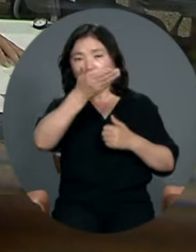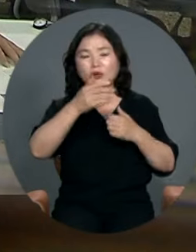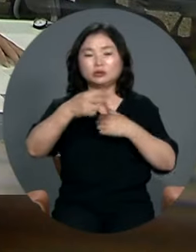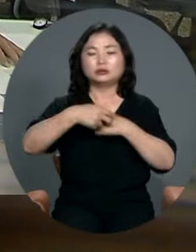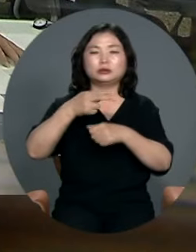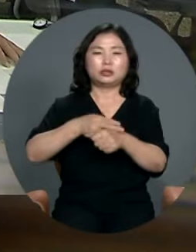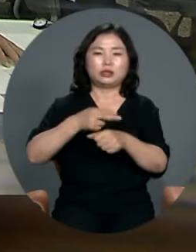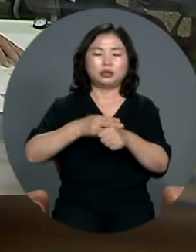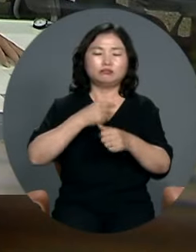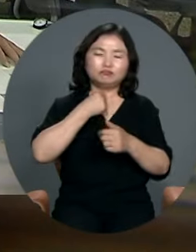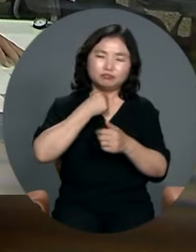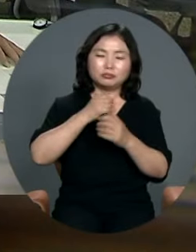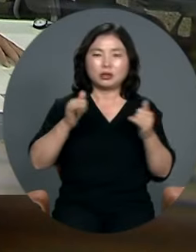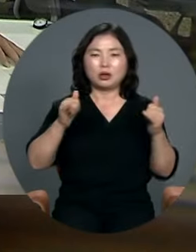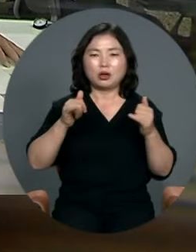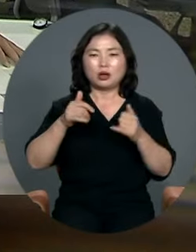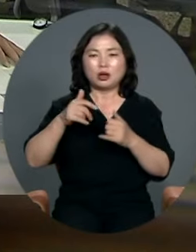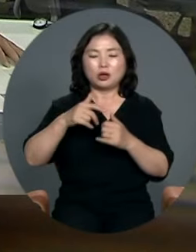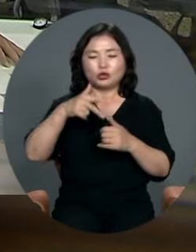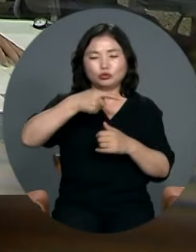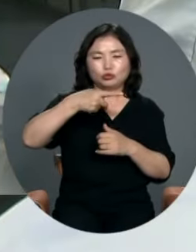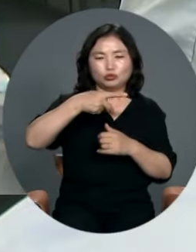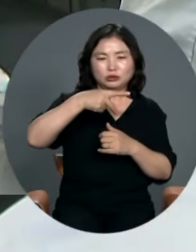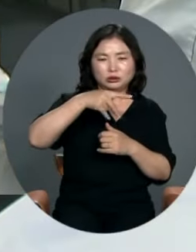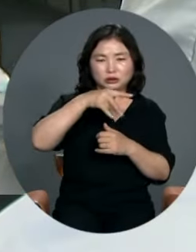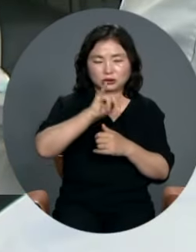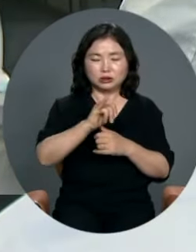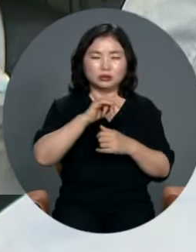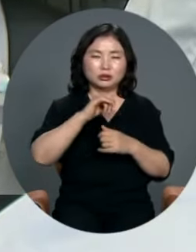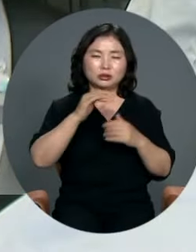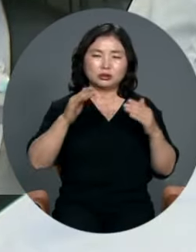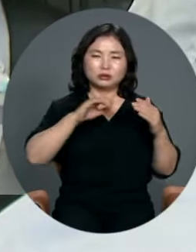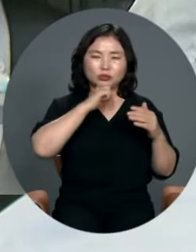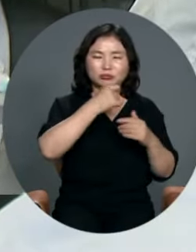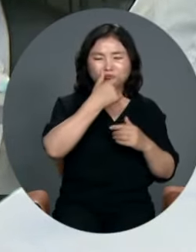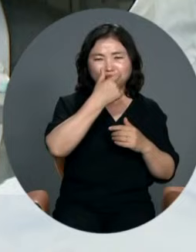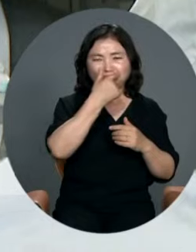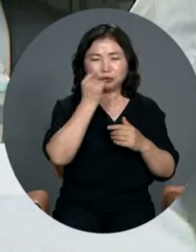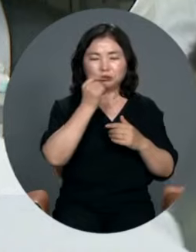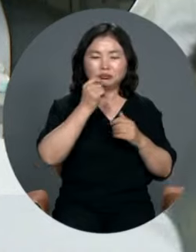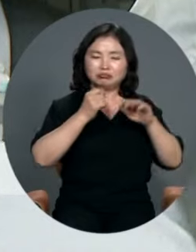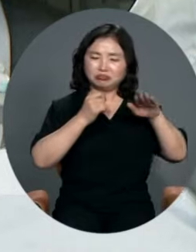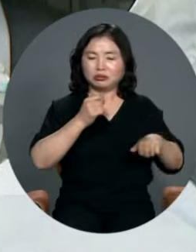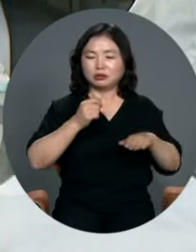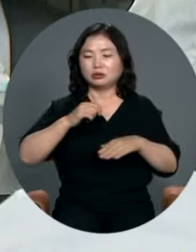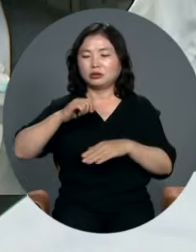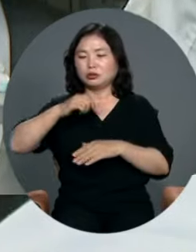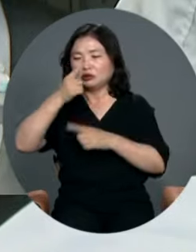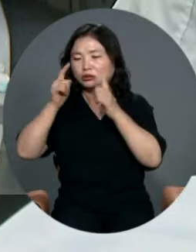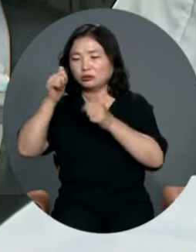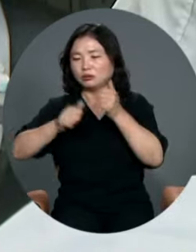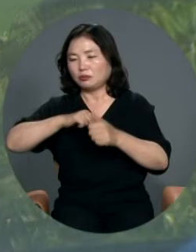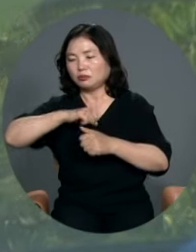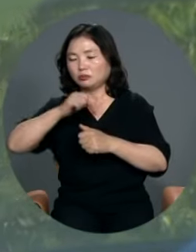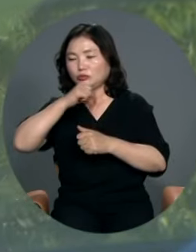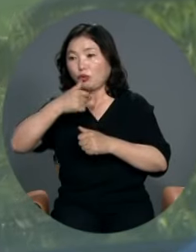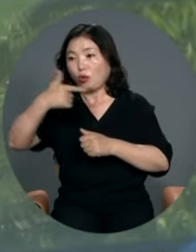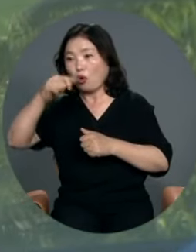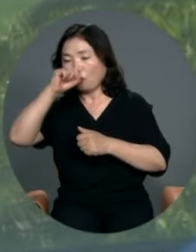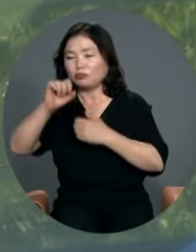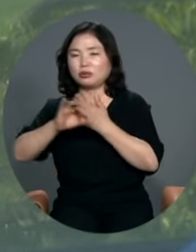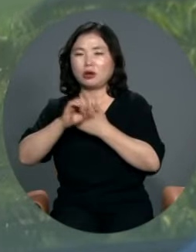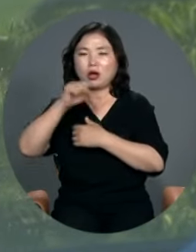경우 수시 지원에서 내신이 상대적으로 좋지 않더라도 수능을 잘 보면 합격할 가능성이 높아집니다. 특히